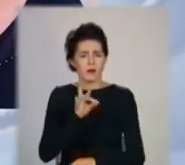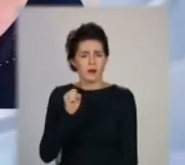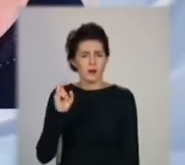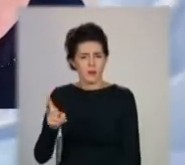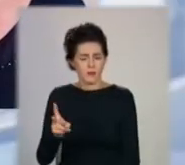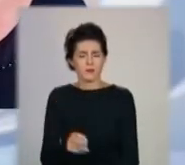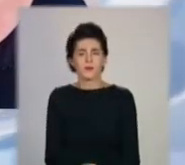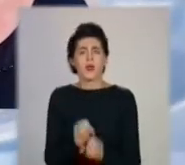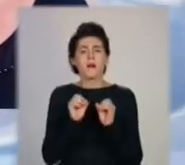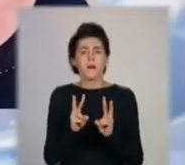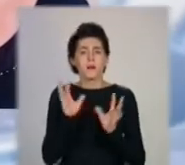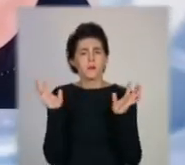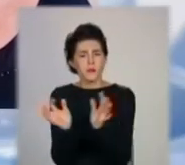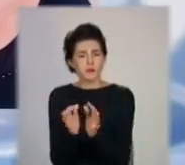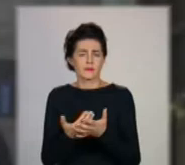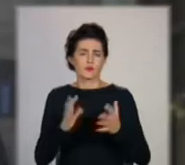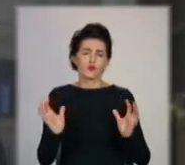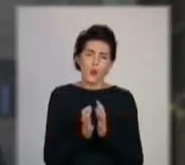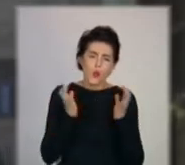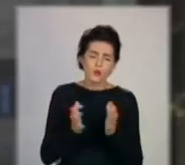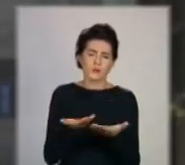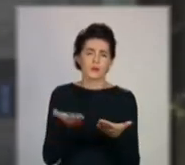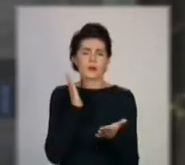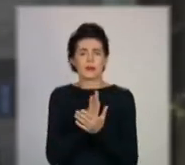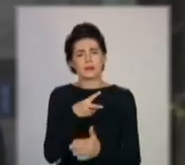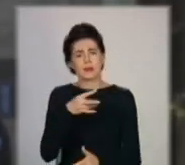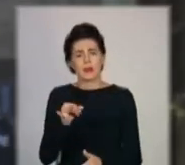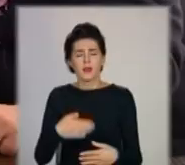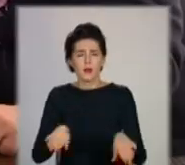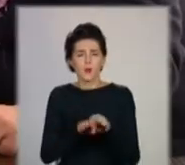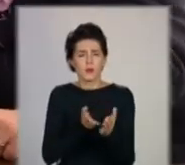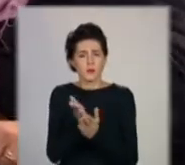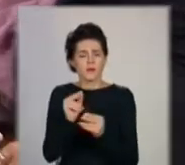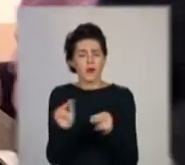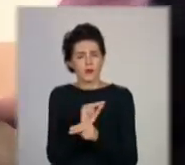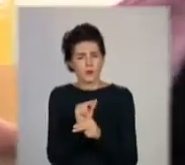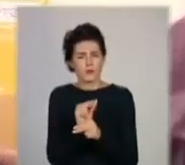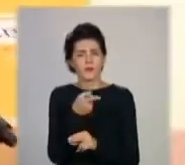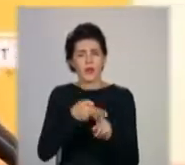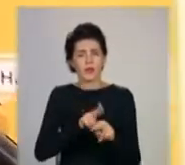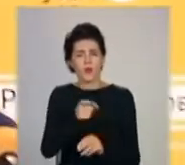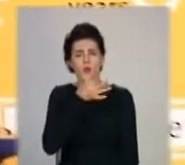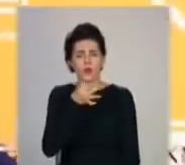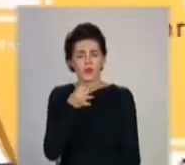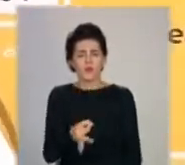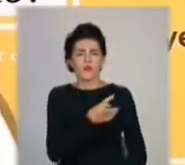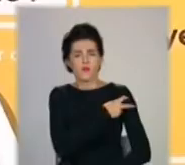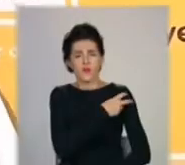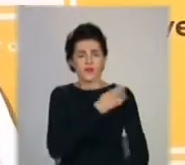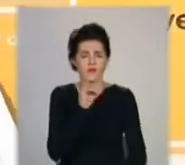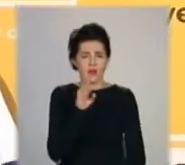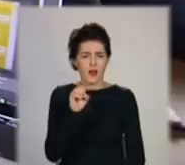ее уберечь, сохранить? Есть ли какая-то методика? На це запитання відповів Віталій Соколов під